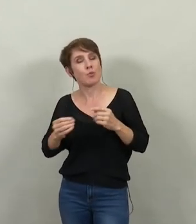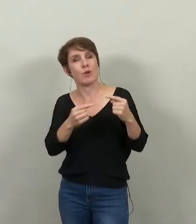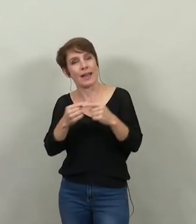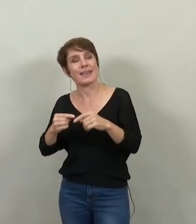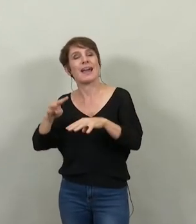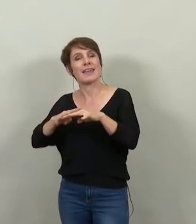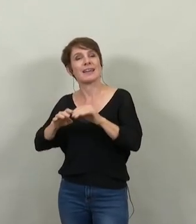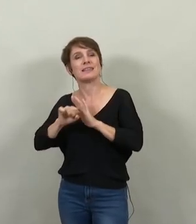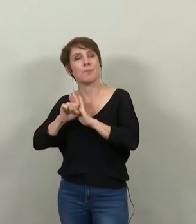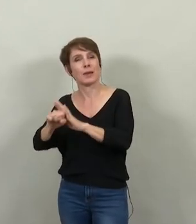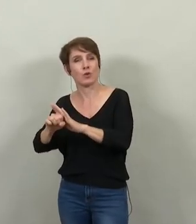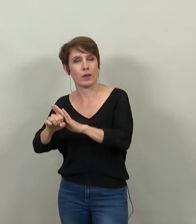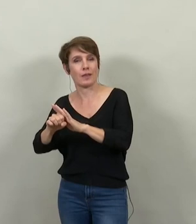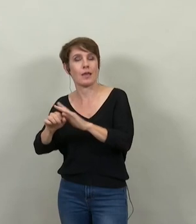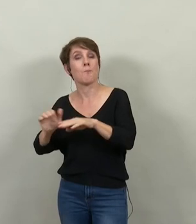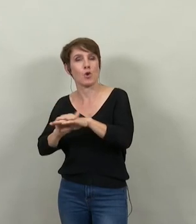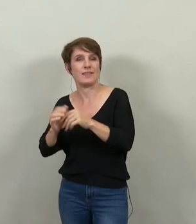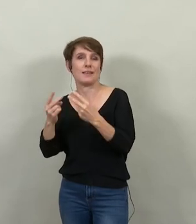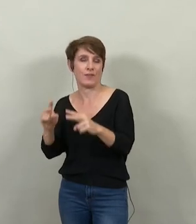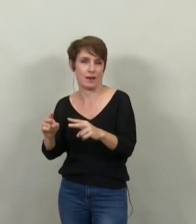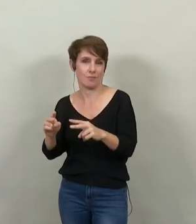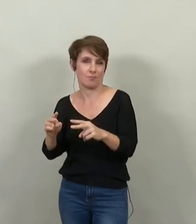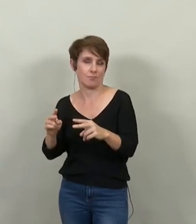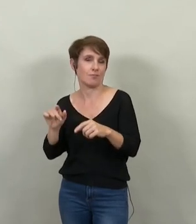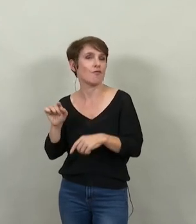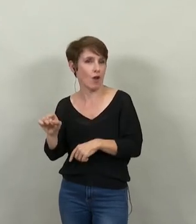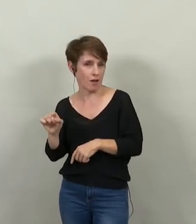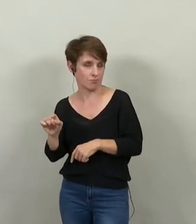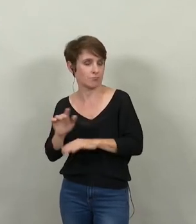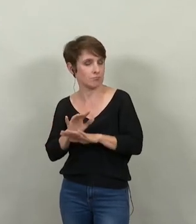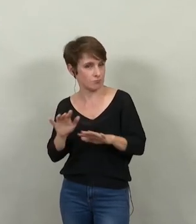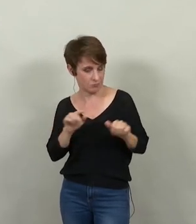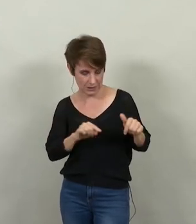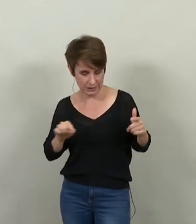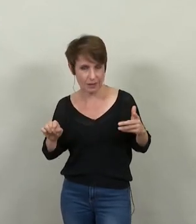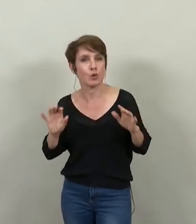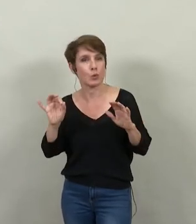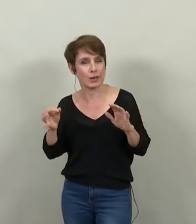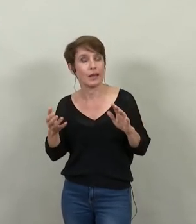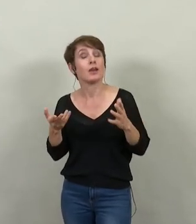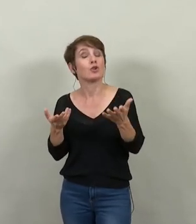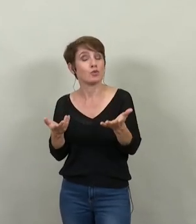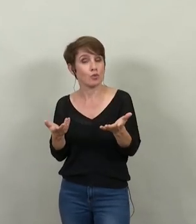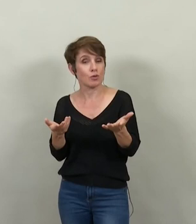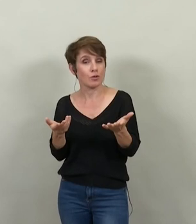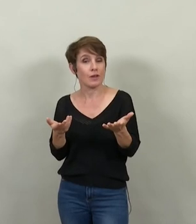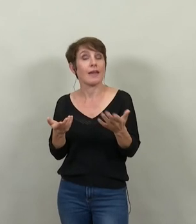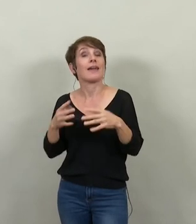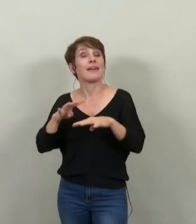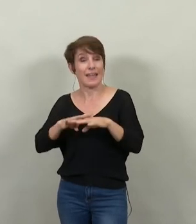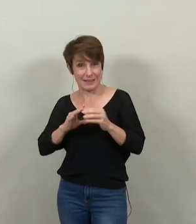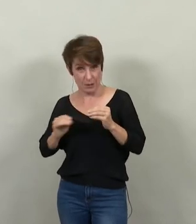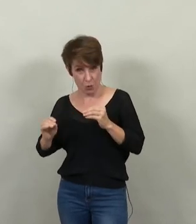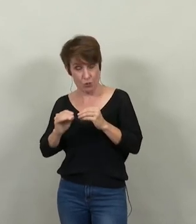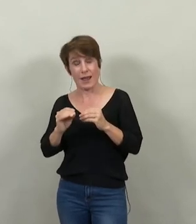tout à l'heure et et de fait la caractéristique donc des quartiers populaires des